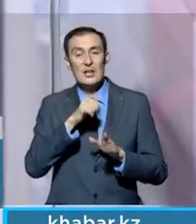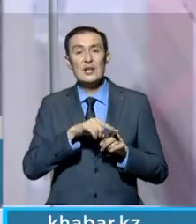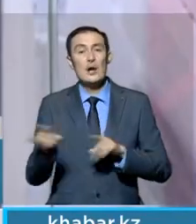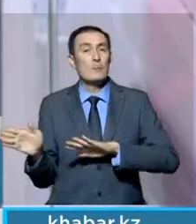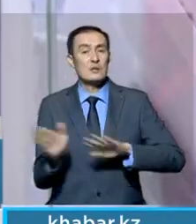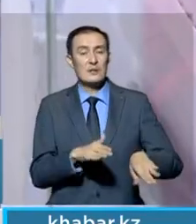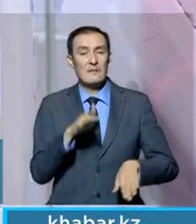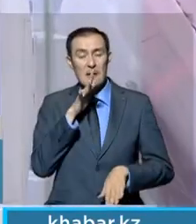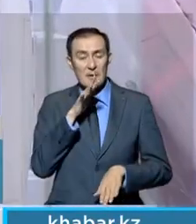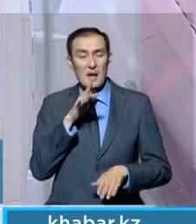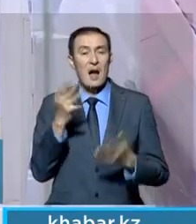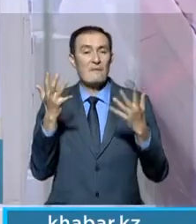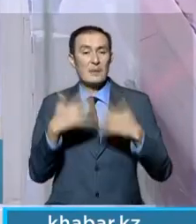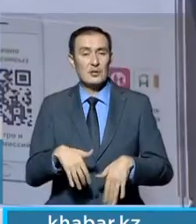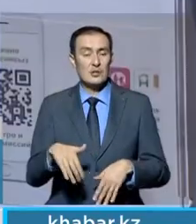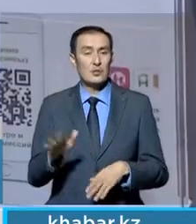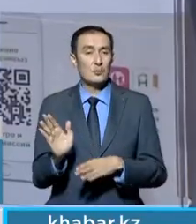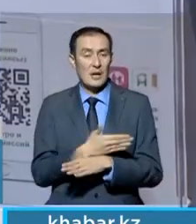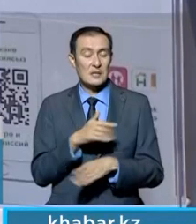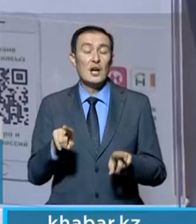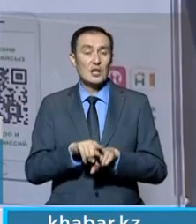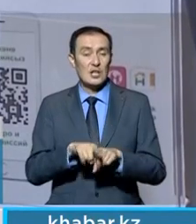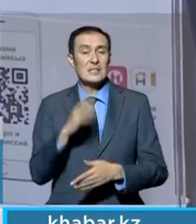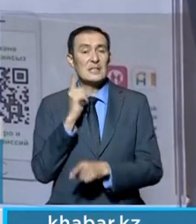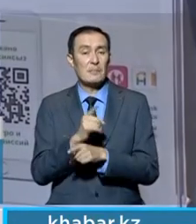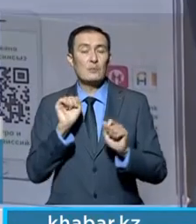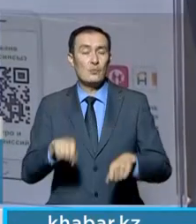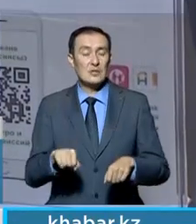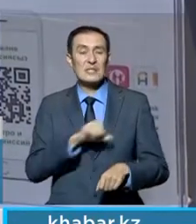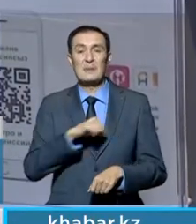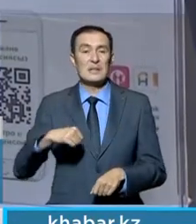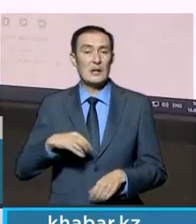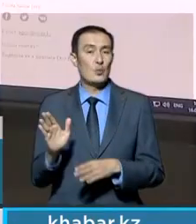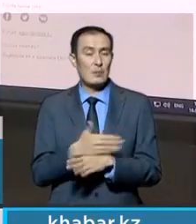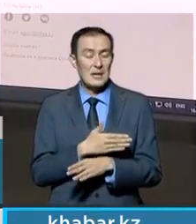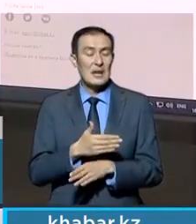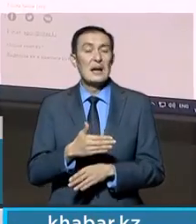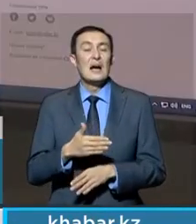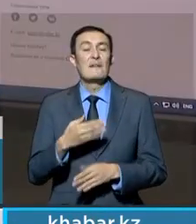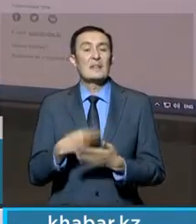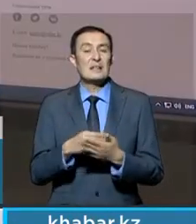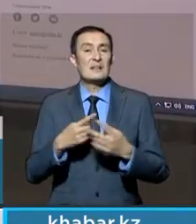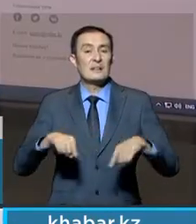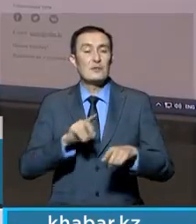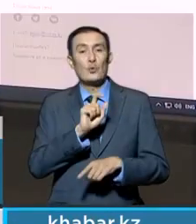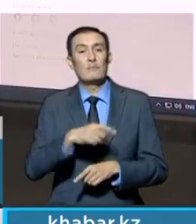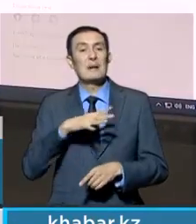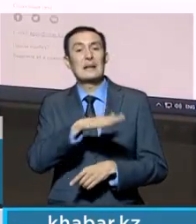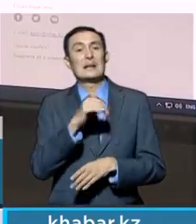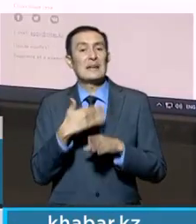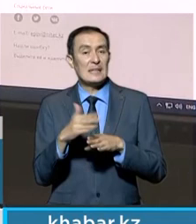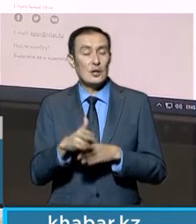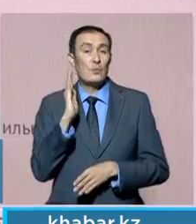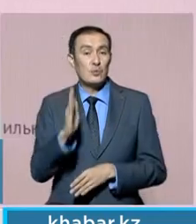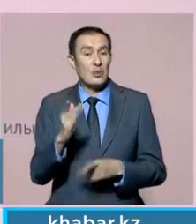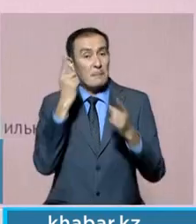снимается автоматически. Также снять запрет можно самостоятельно в любое время. Финансовые организации, у которых физические лица брали кредиты,